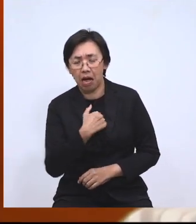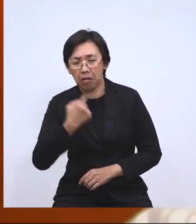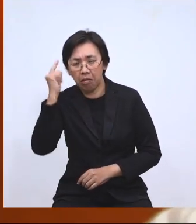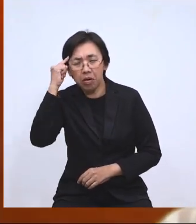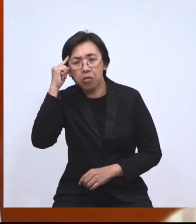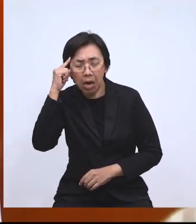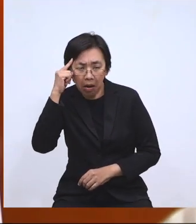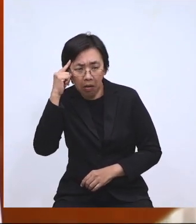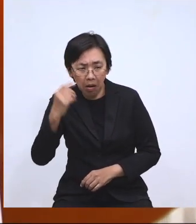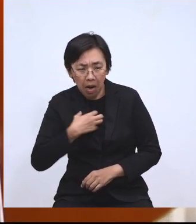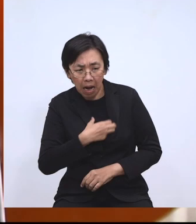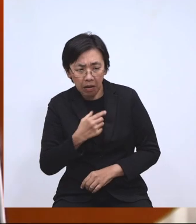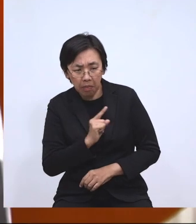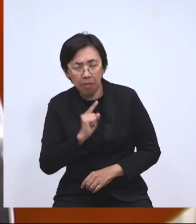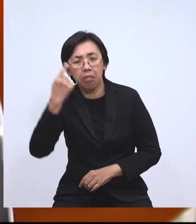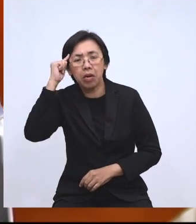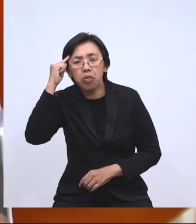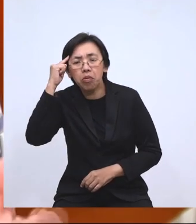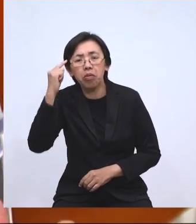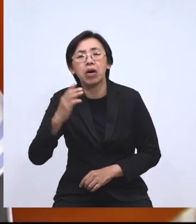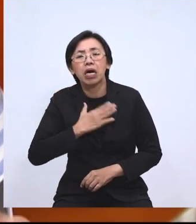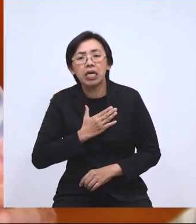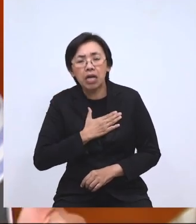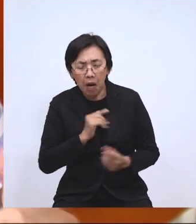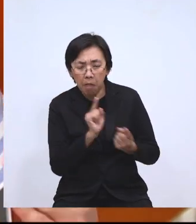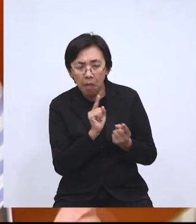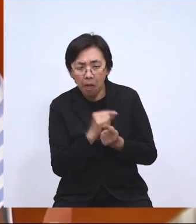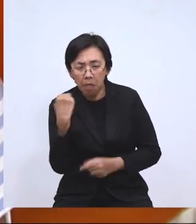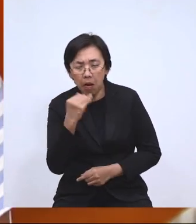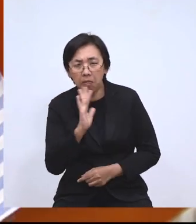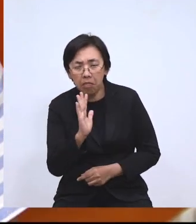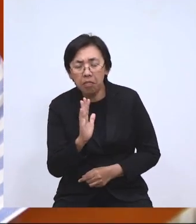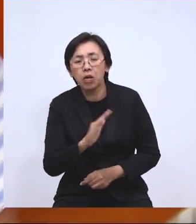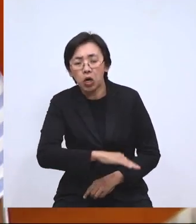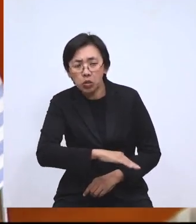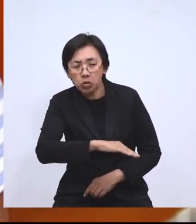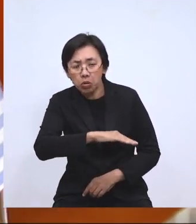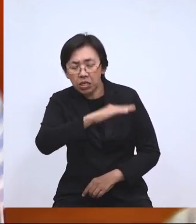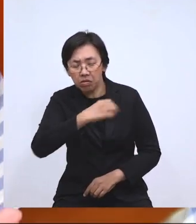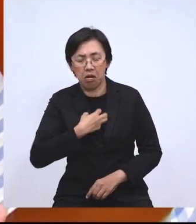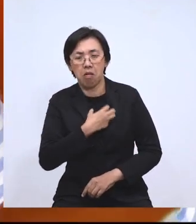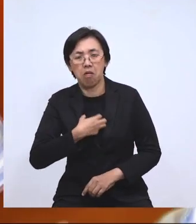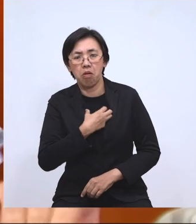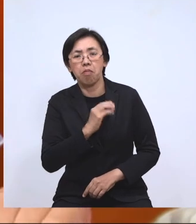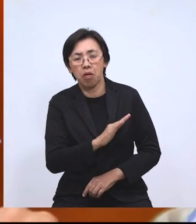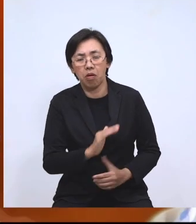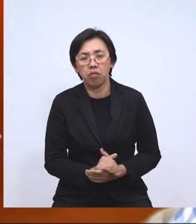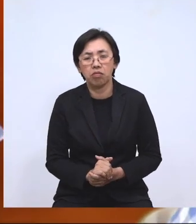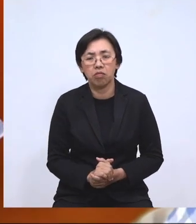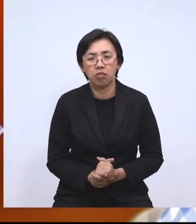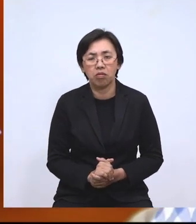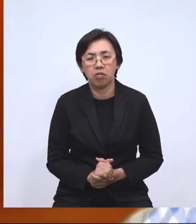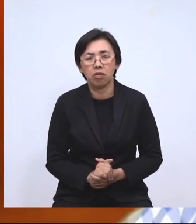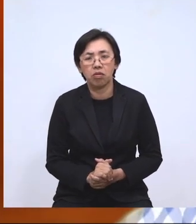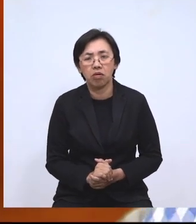วานก็ไม่รู้ว่าเอ้ยมอสตอนนี้เป็นยังไงคือเนื่องจากว่าเราไม่ได้เจอกันบ่อยเนี่ยพอเขาโตขึ้นเขามีเรื่องอารมณ์ เรื่องหัว